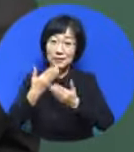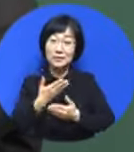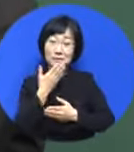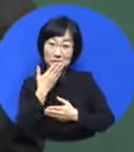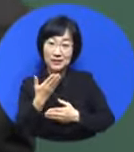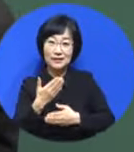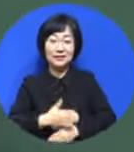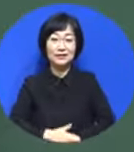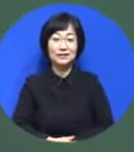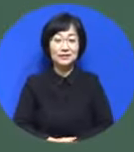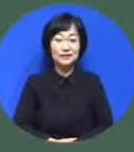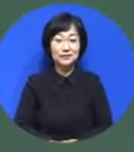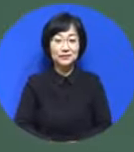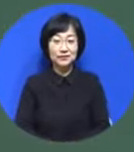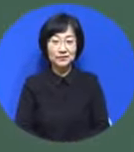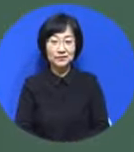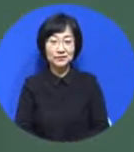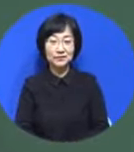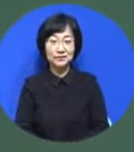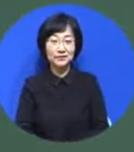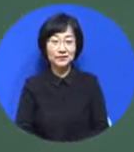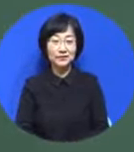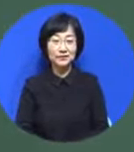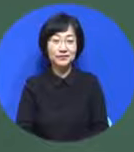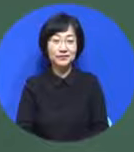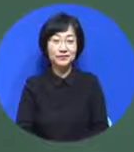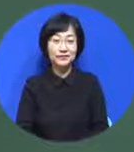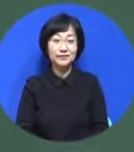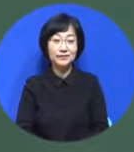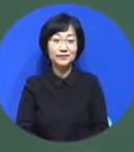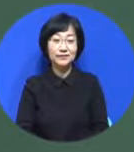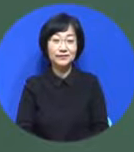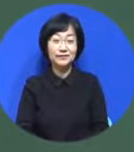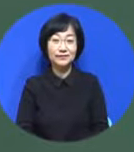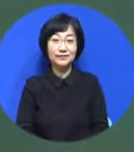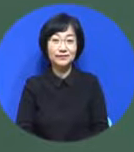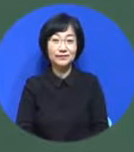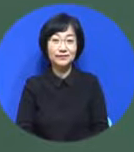지금 대부분 사람들이